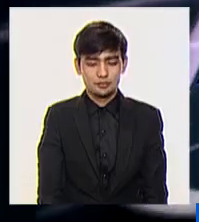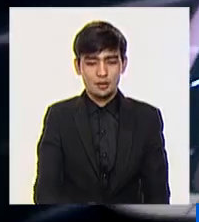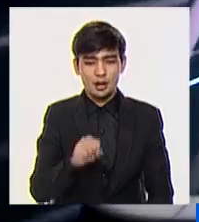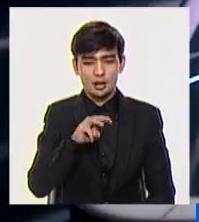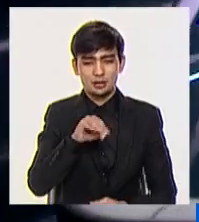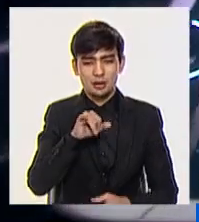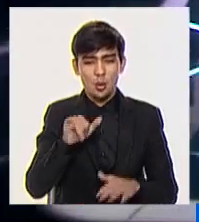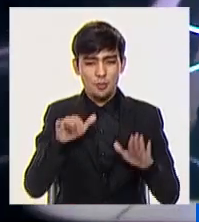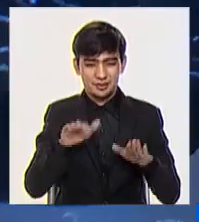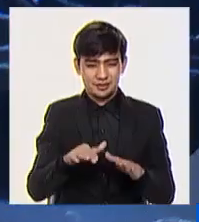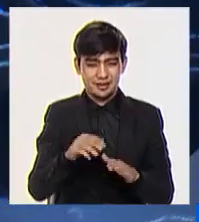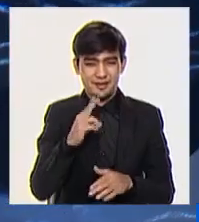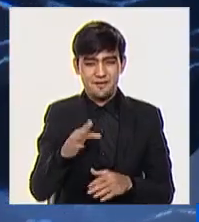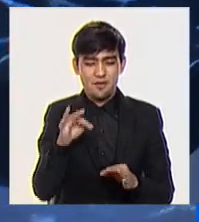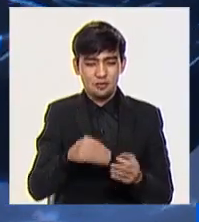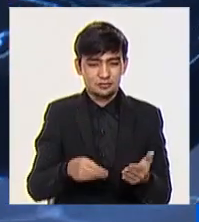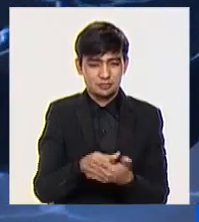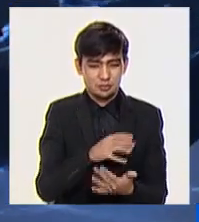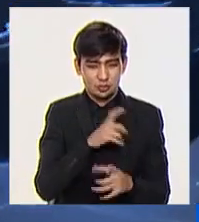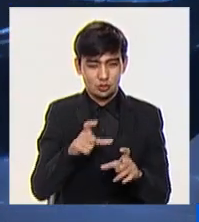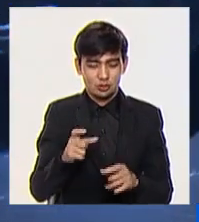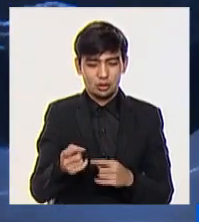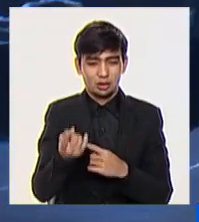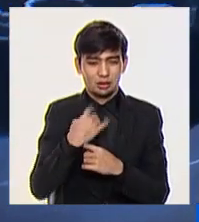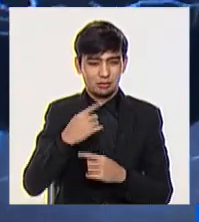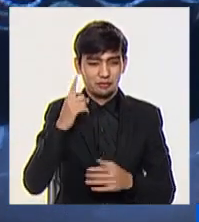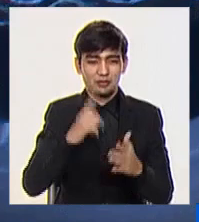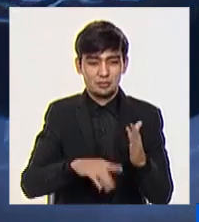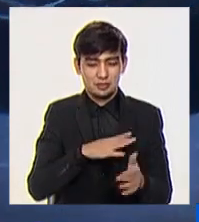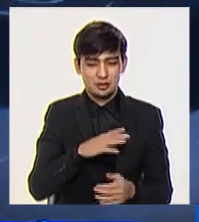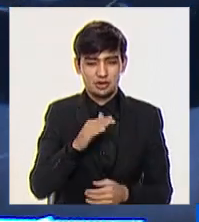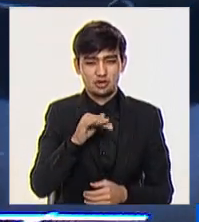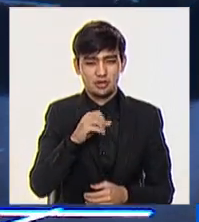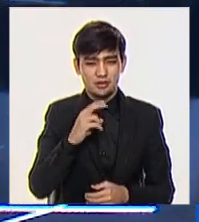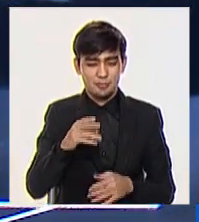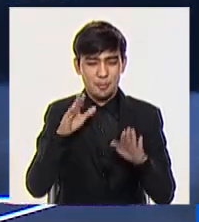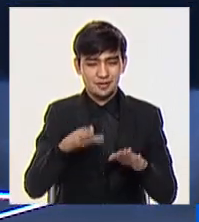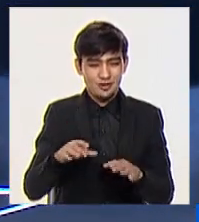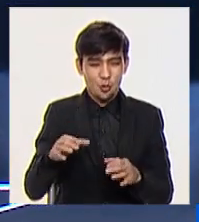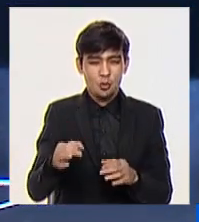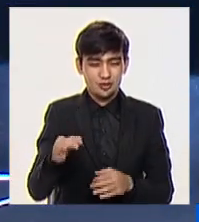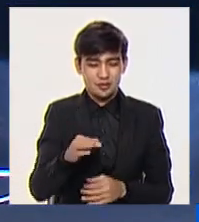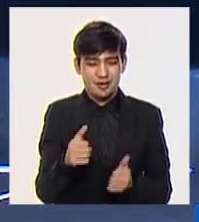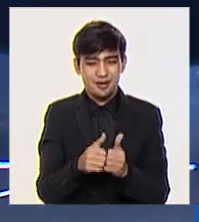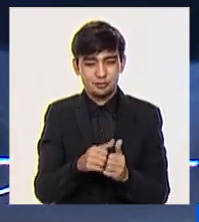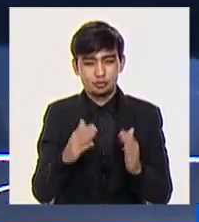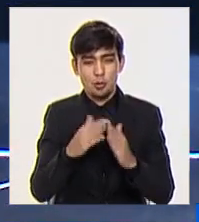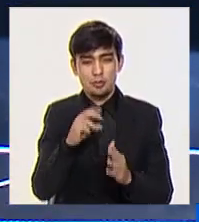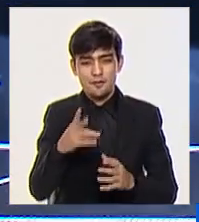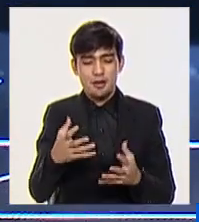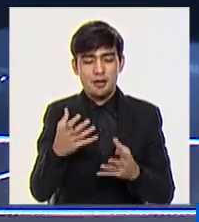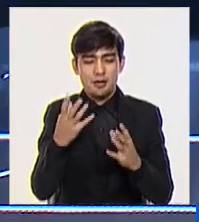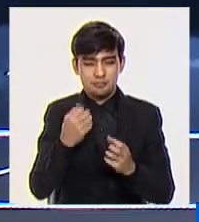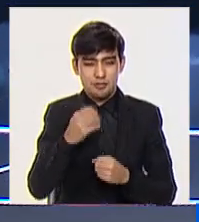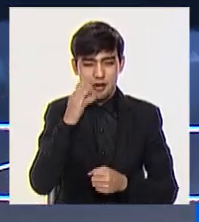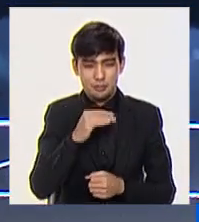Атырауда тұрғын үй кешеніне қаражат салған үлескерлер алданып қалған. Жайықтың жағасынан жайлы баспаналы аласыз деп елден миллиондап